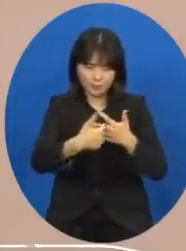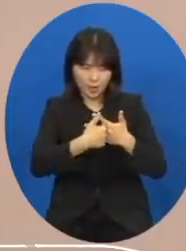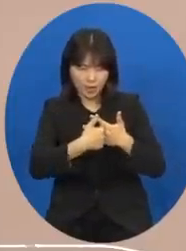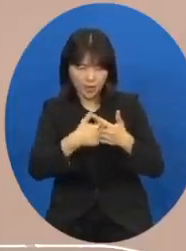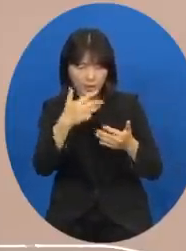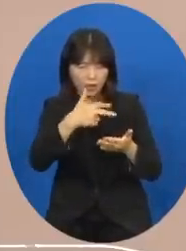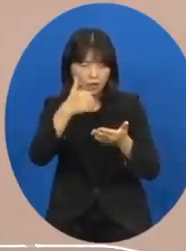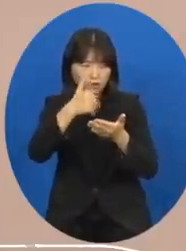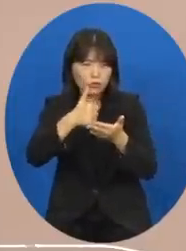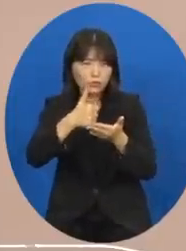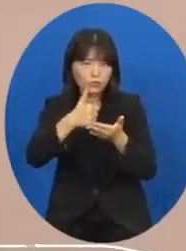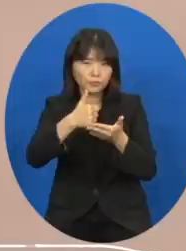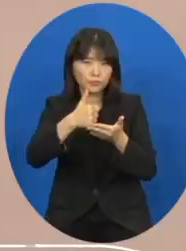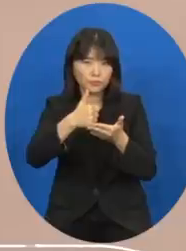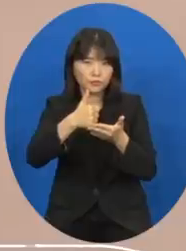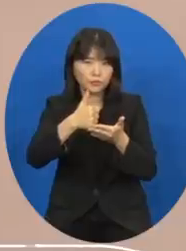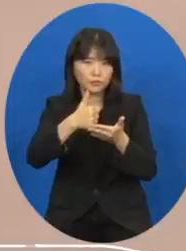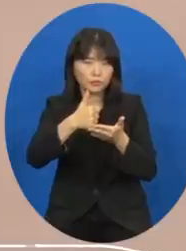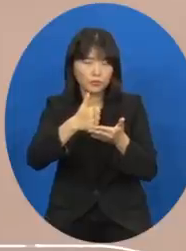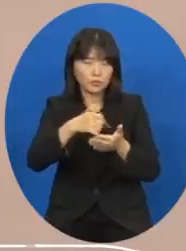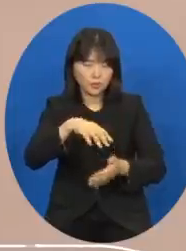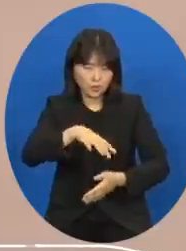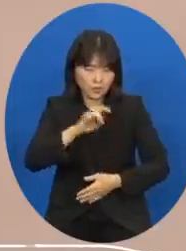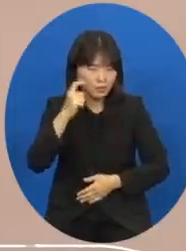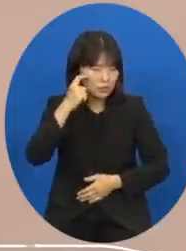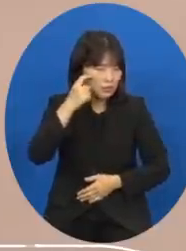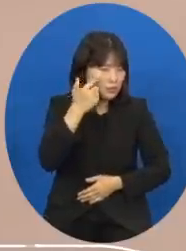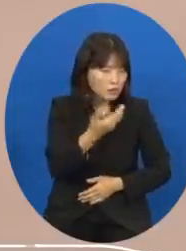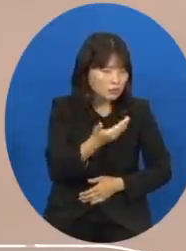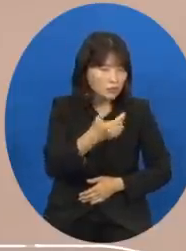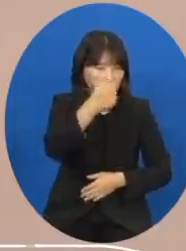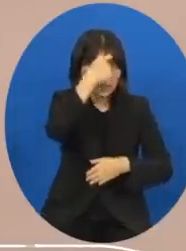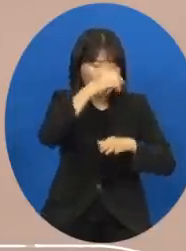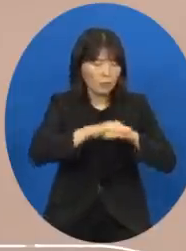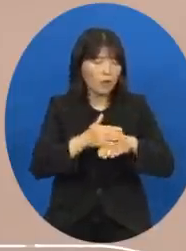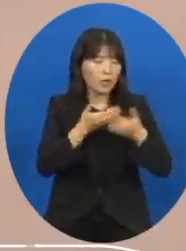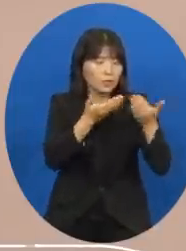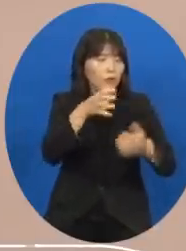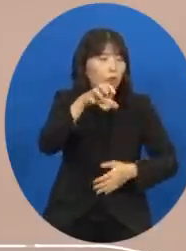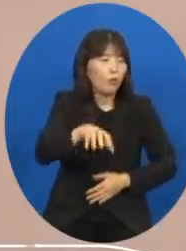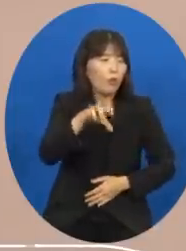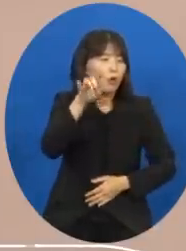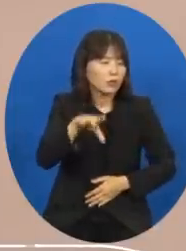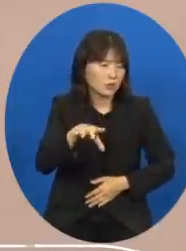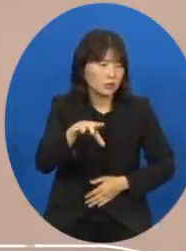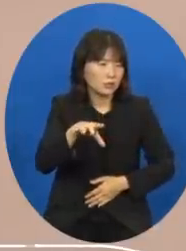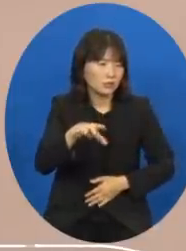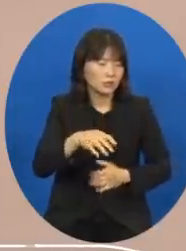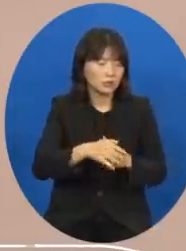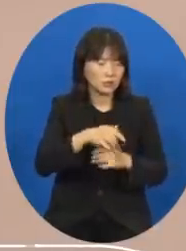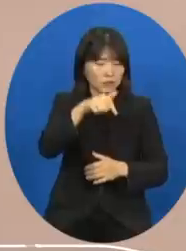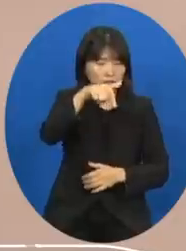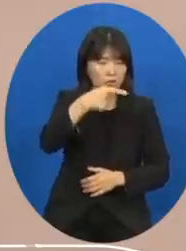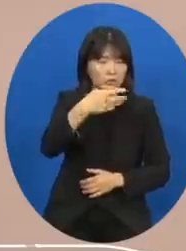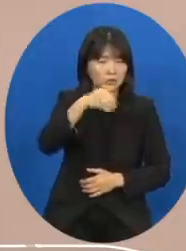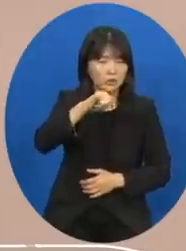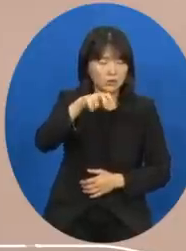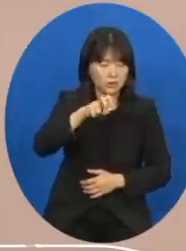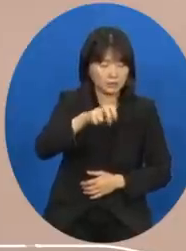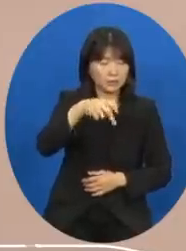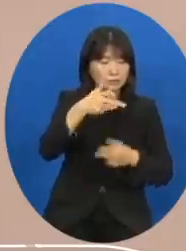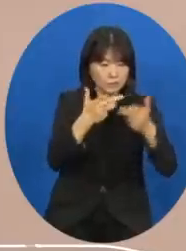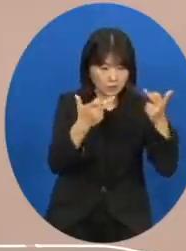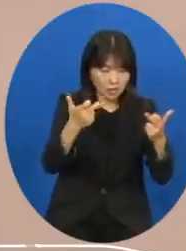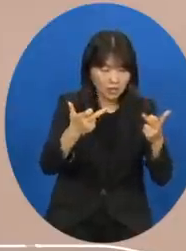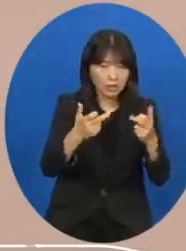주님 앞에 처음 질문이, 예배 어디서 드려야 되나요? 그리심산 사마리아 성전에서